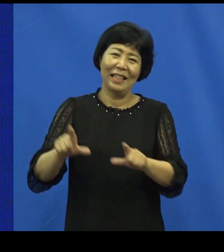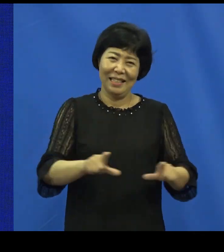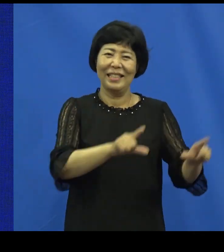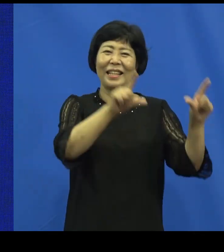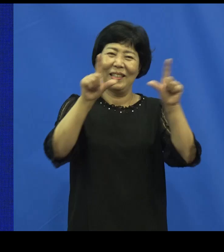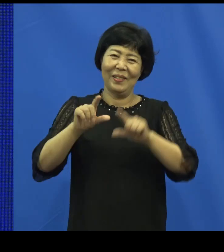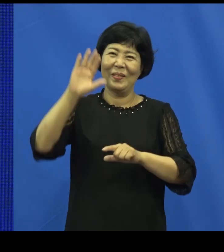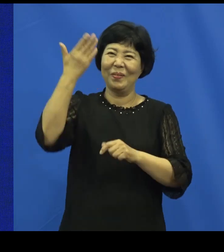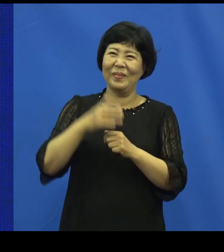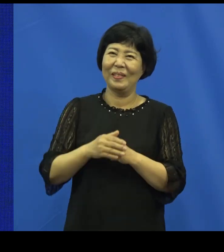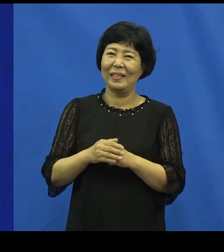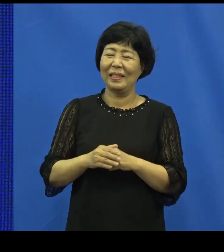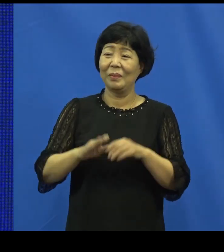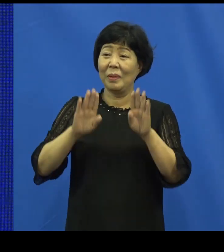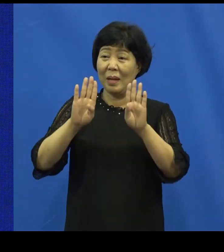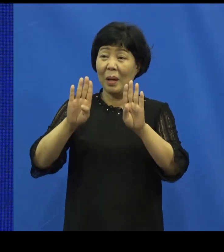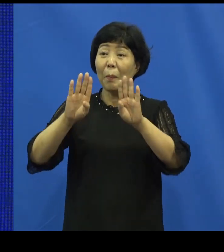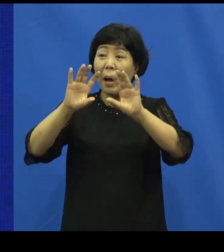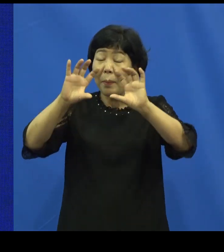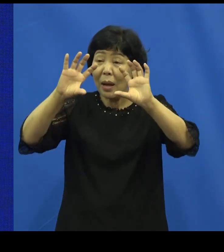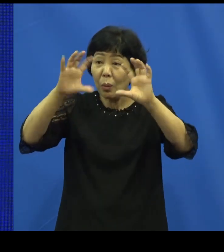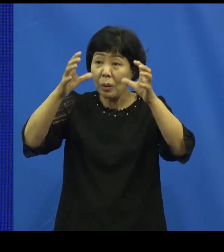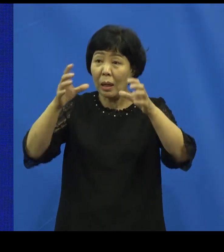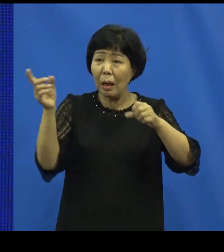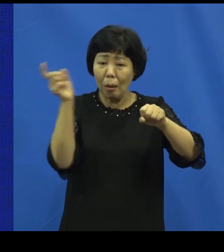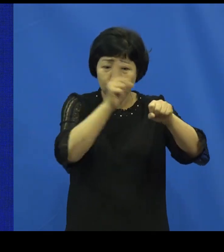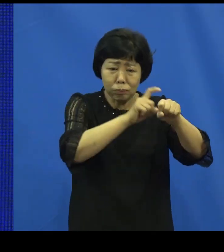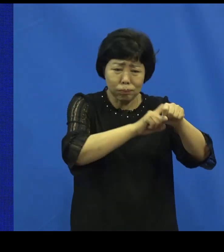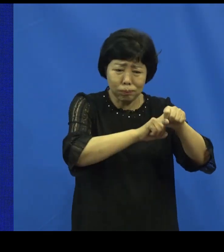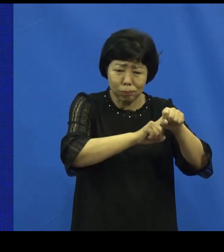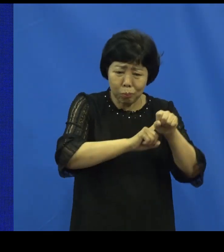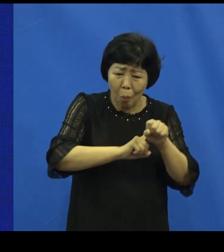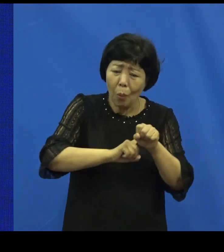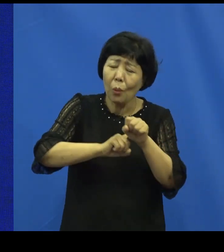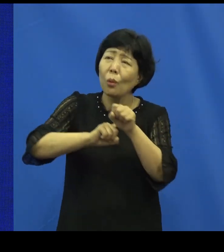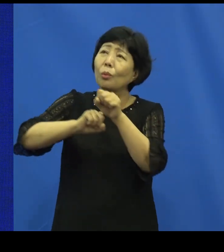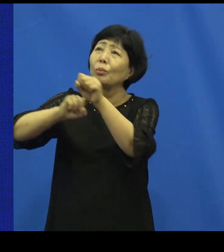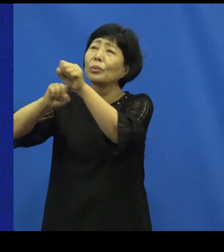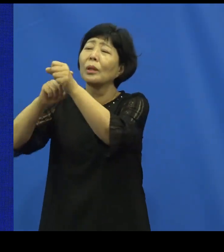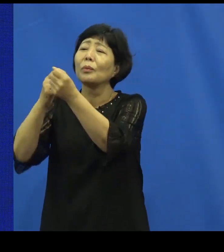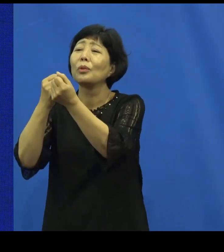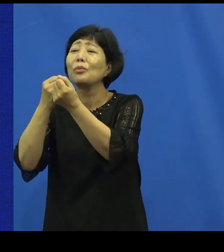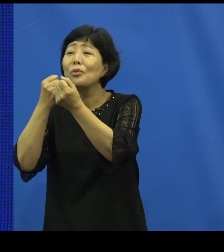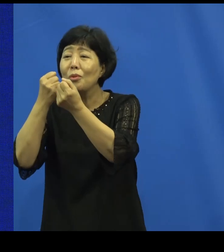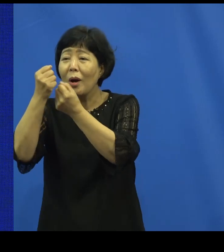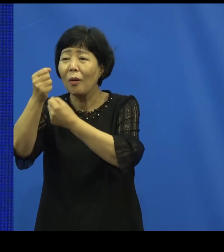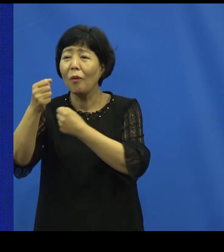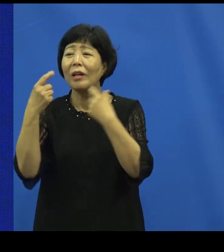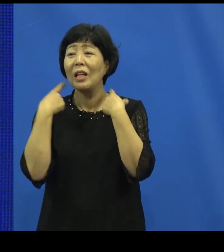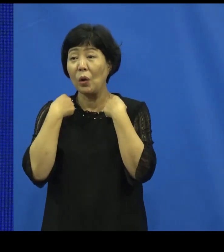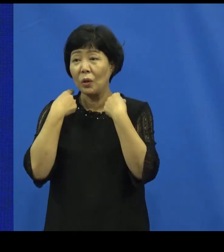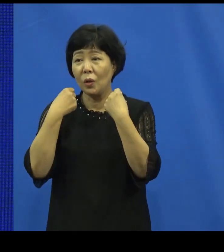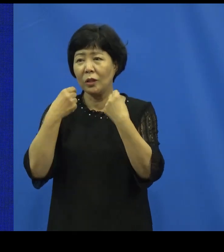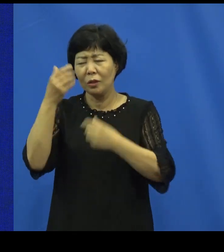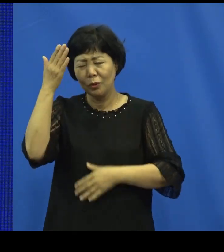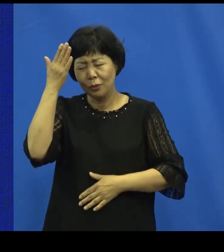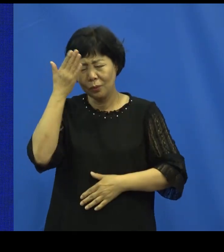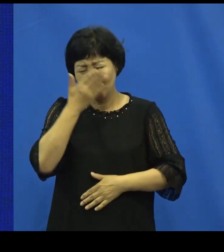지금 바벨론에서 온 거죠. 바벨론에 포로로 붙잡혔는데 이게 바벨론에서 만날 수 없는 사람입니다.